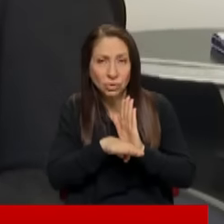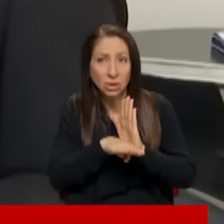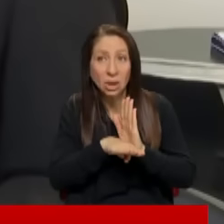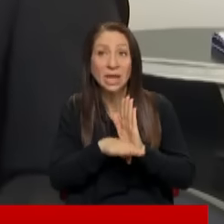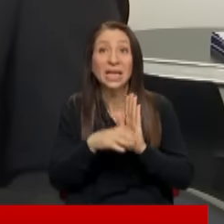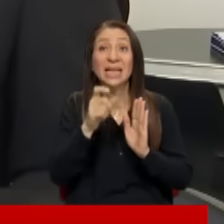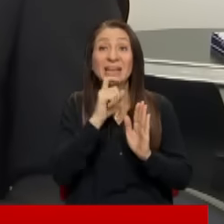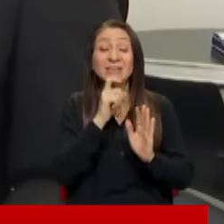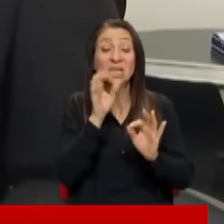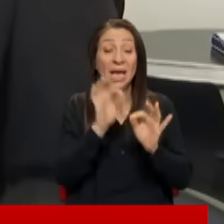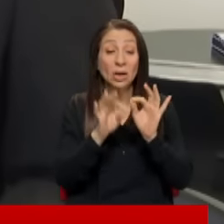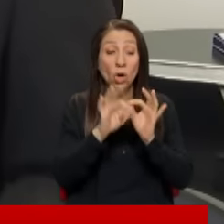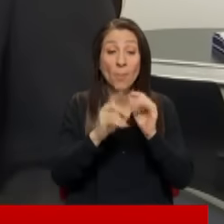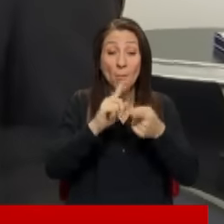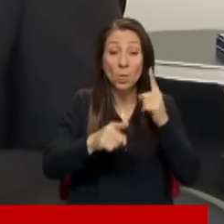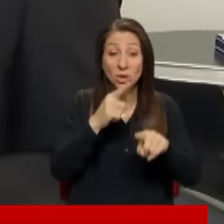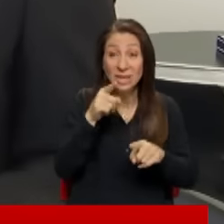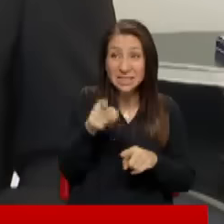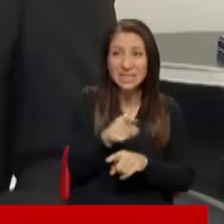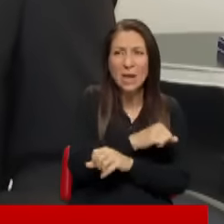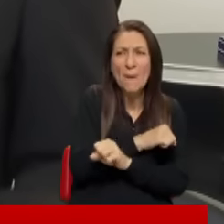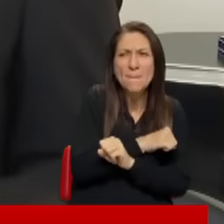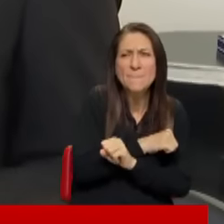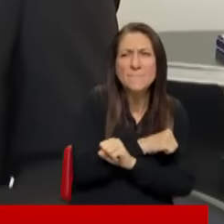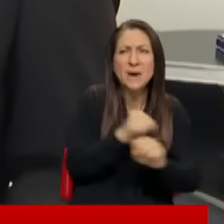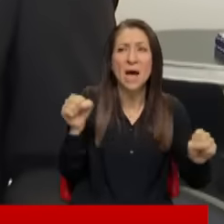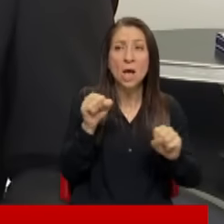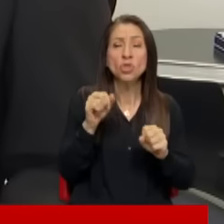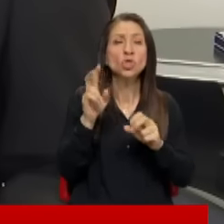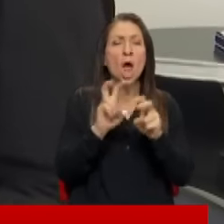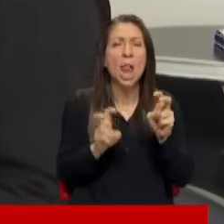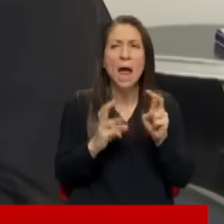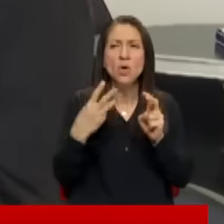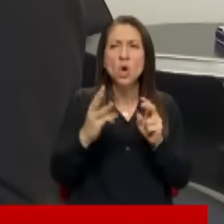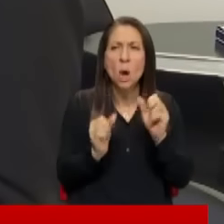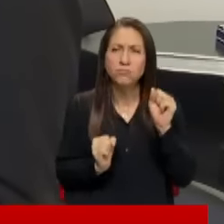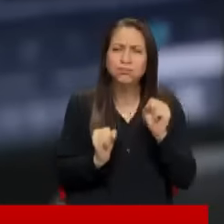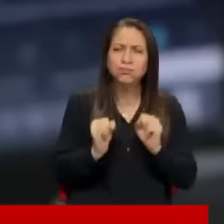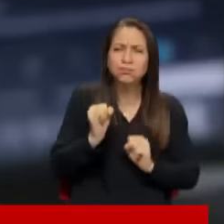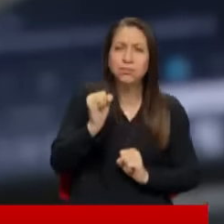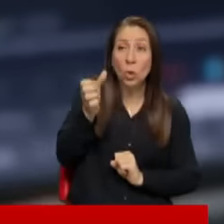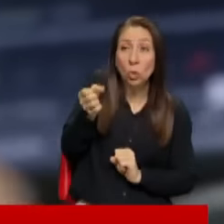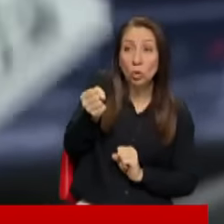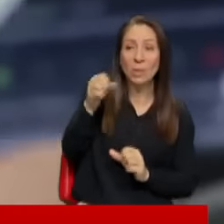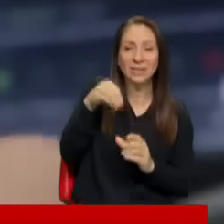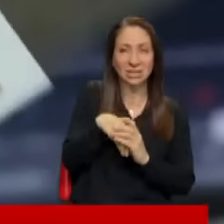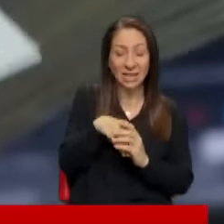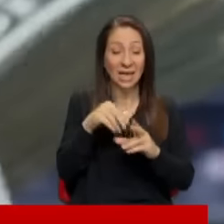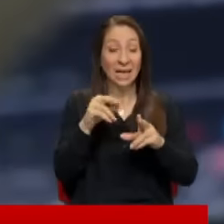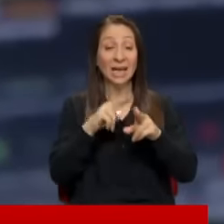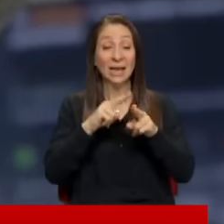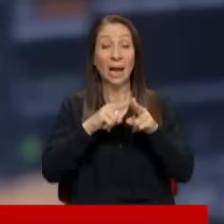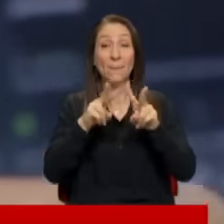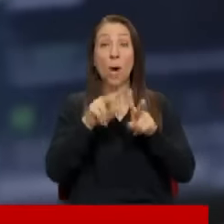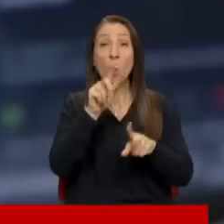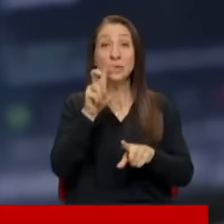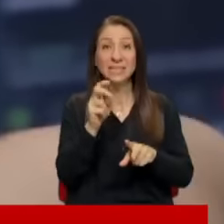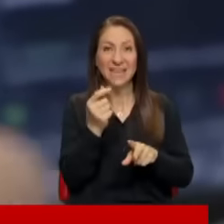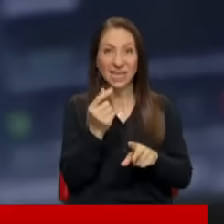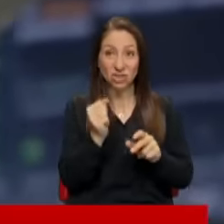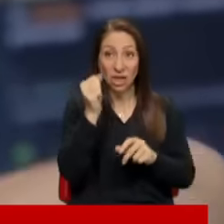birlikte yanlış ekonomi politikasının patlattığı kurları yönetebilmek için. Kur korumalı mevduat 18 liraya